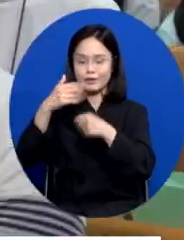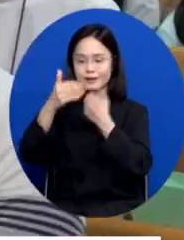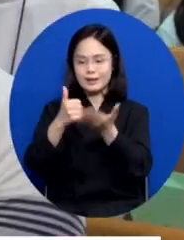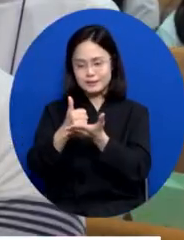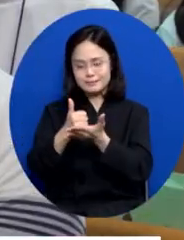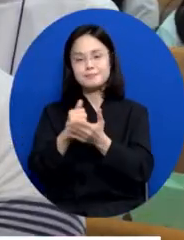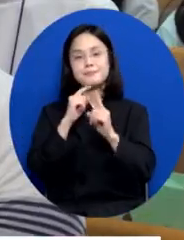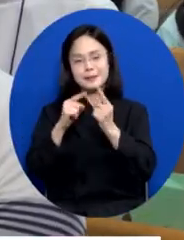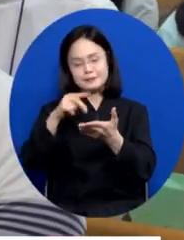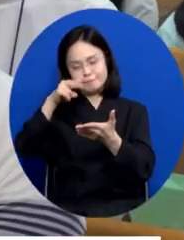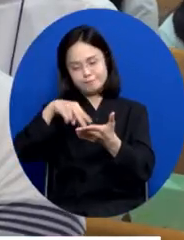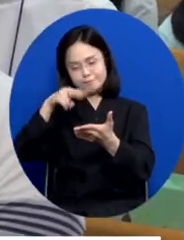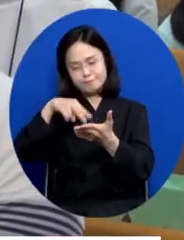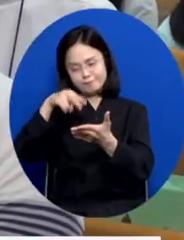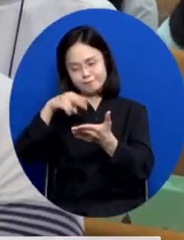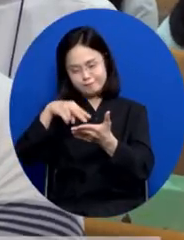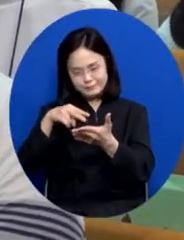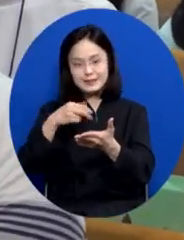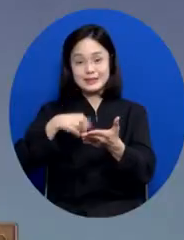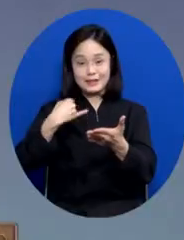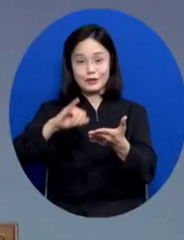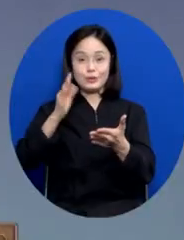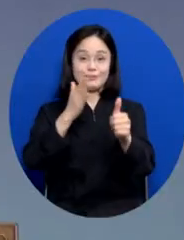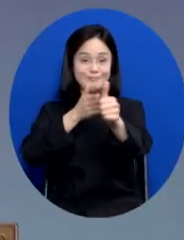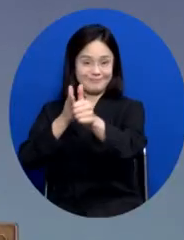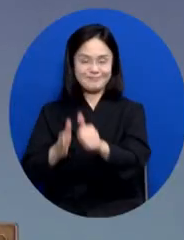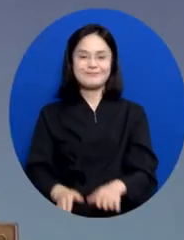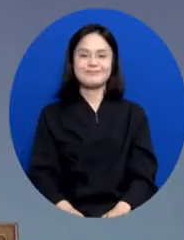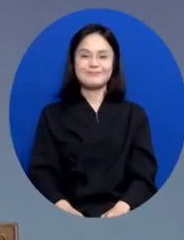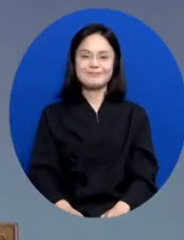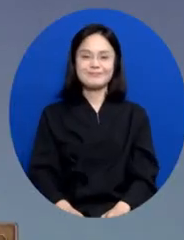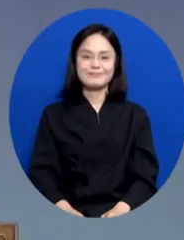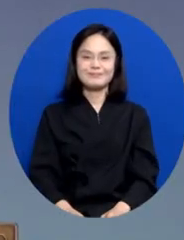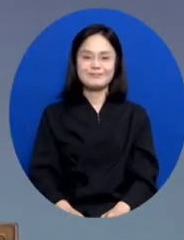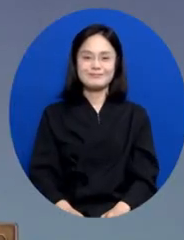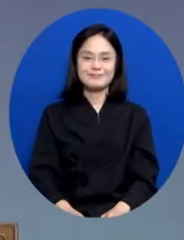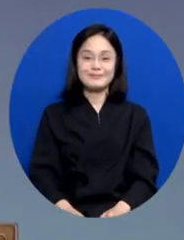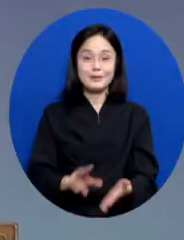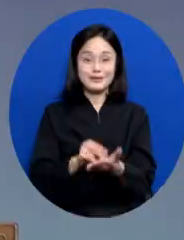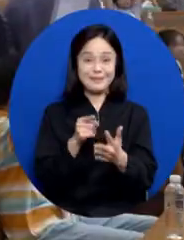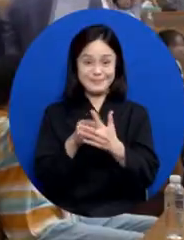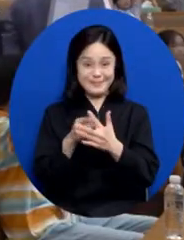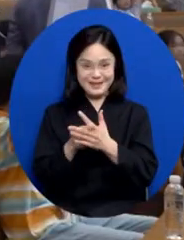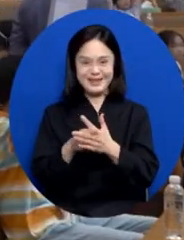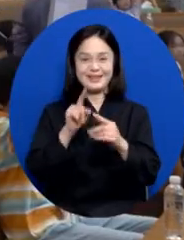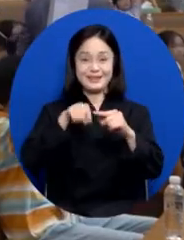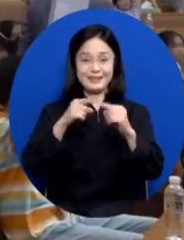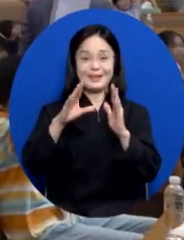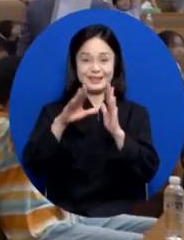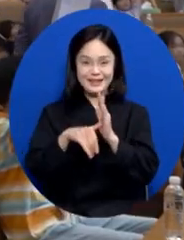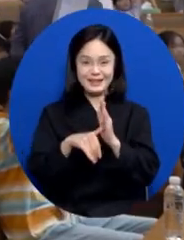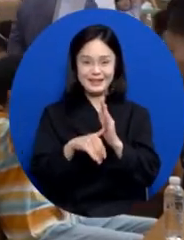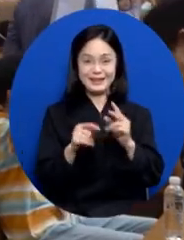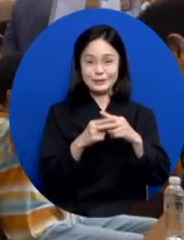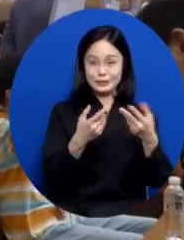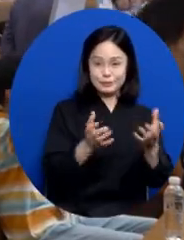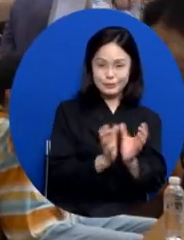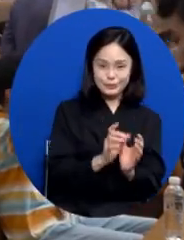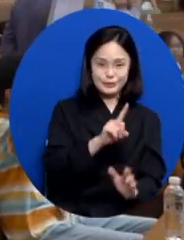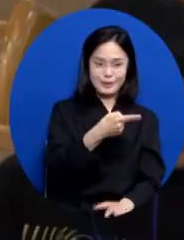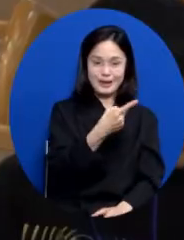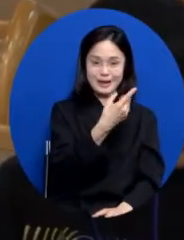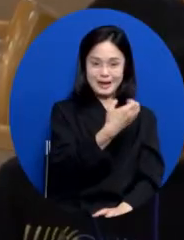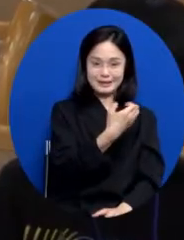새기는 주의 자녀들이 되라고 권면했습니다. 이어진 골든벨 대회에선 초등부 199명, 중고등부